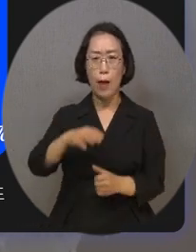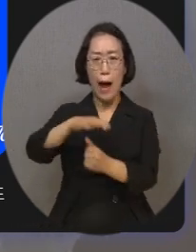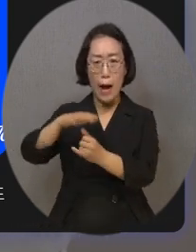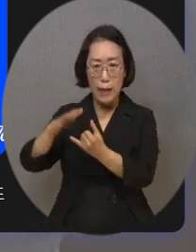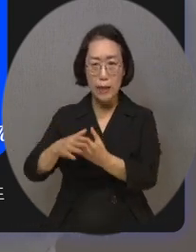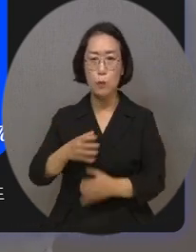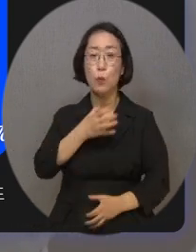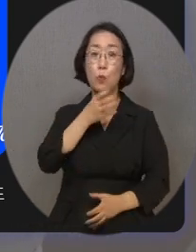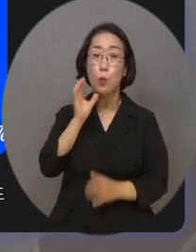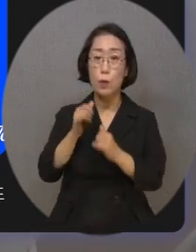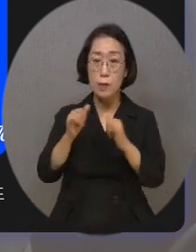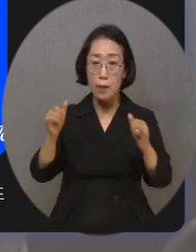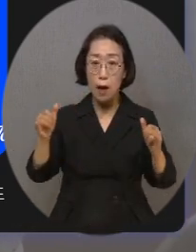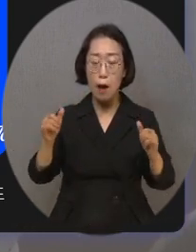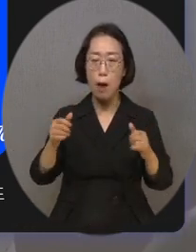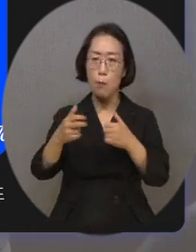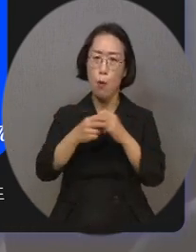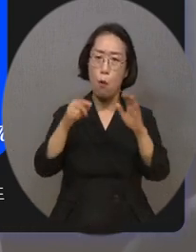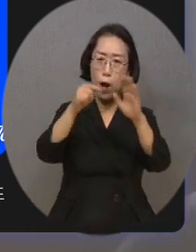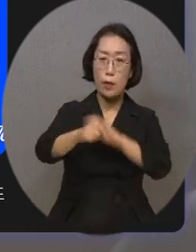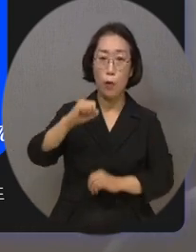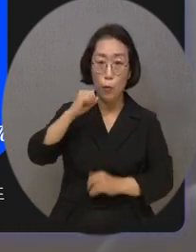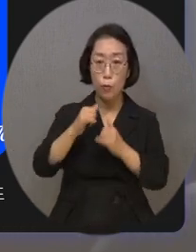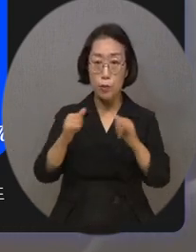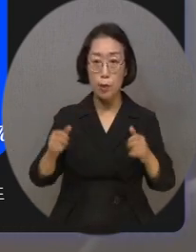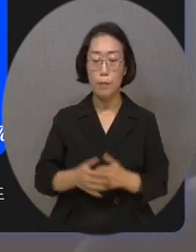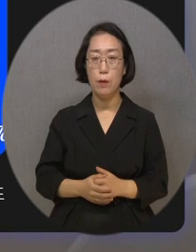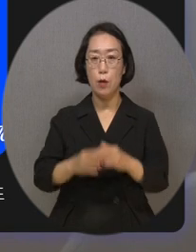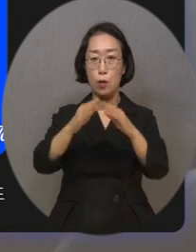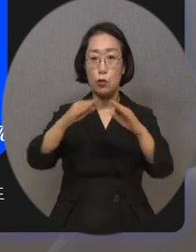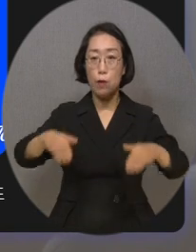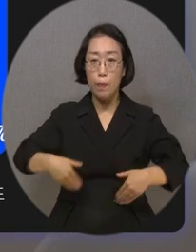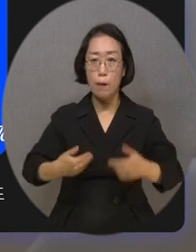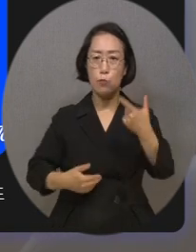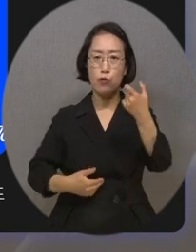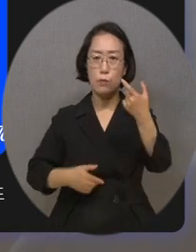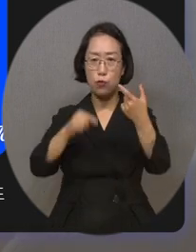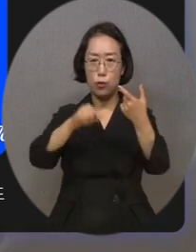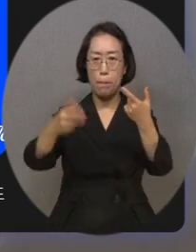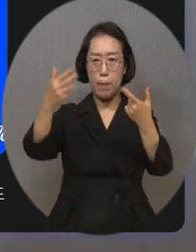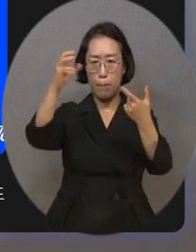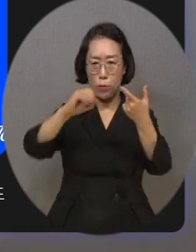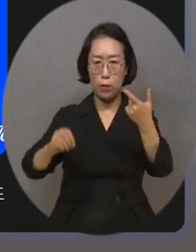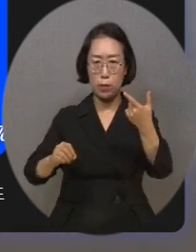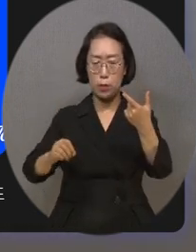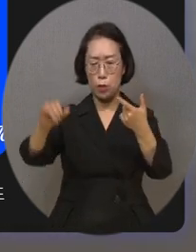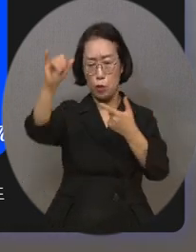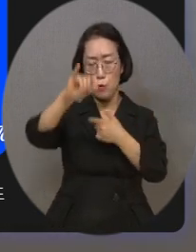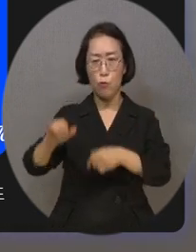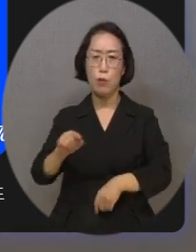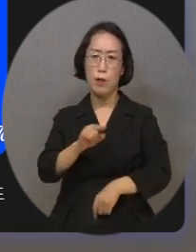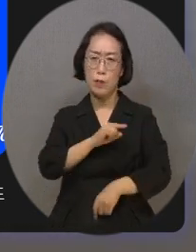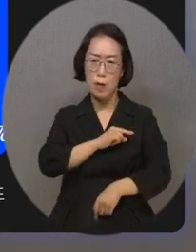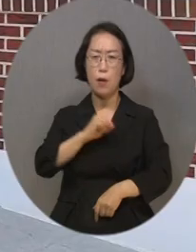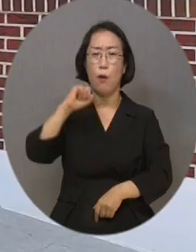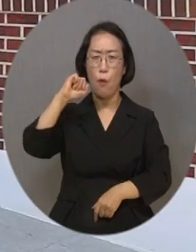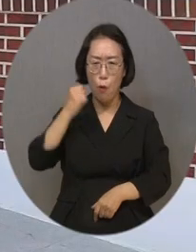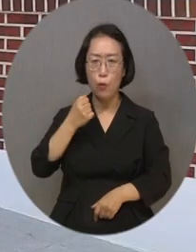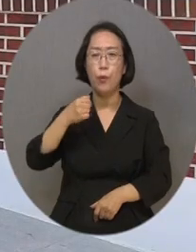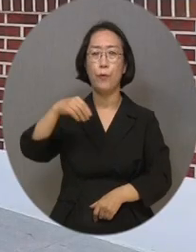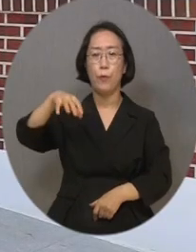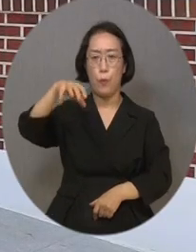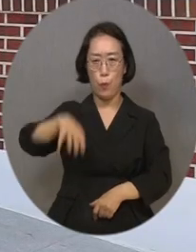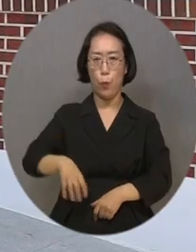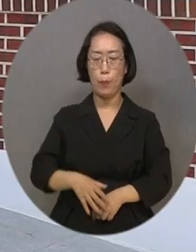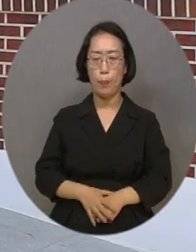등 의료취약인구의 비율이 전남 66.89%로 전국에서 가장 높게 나타났습니다.